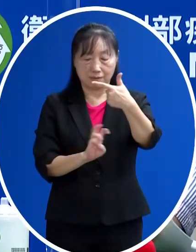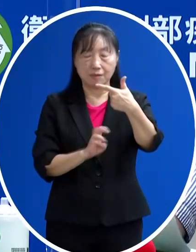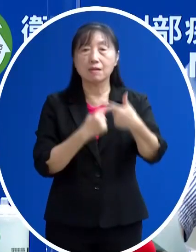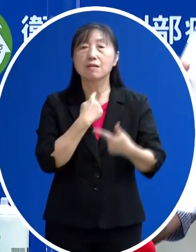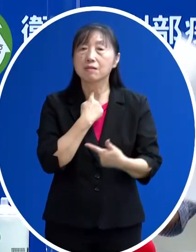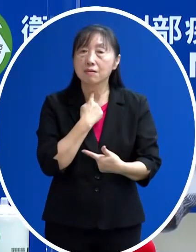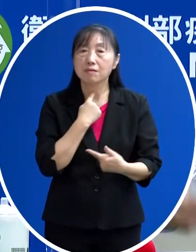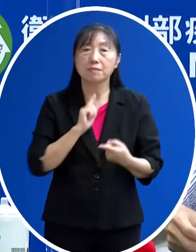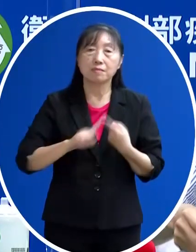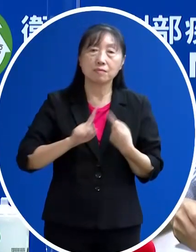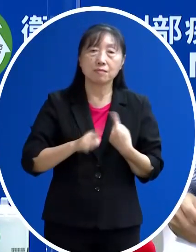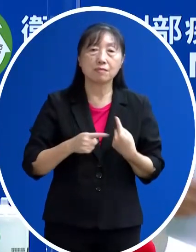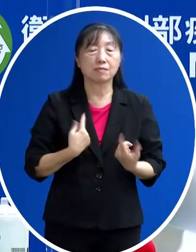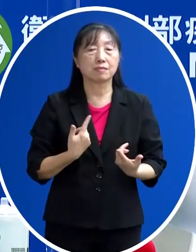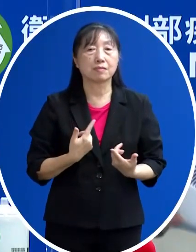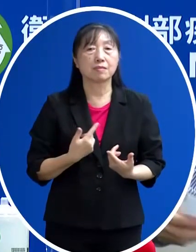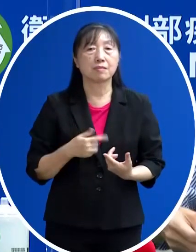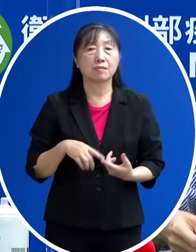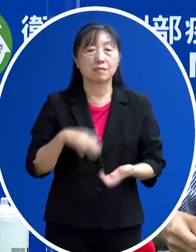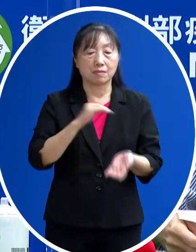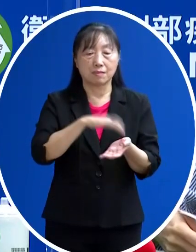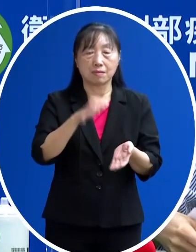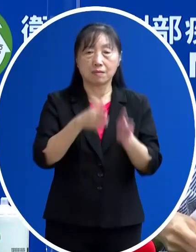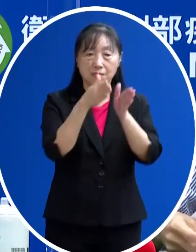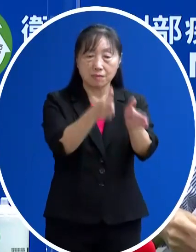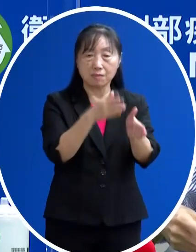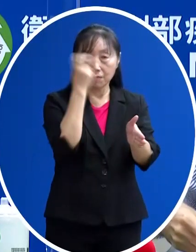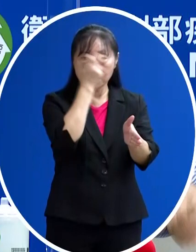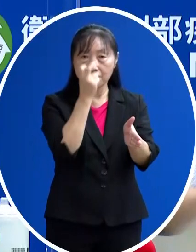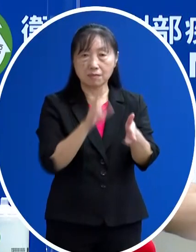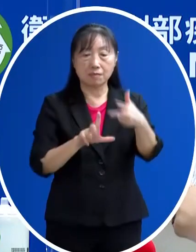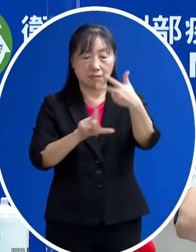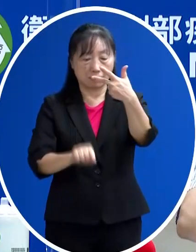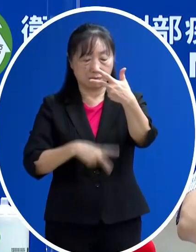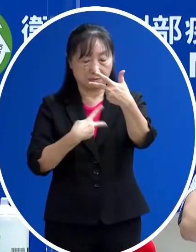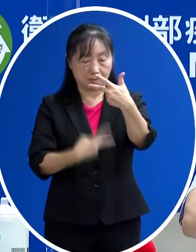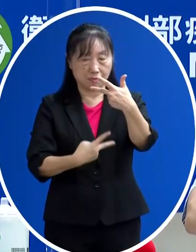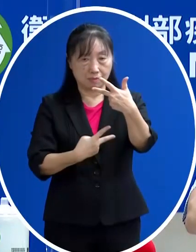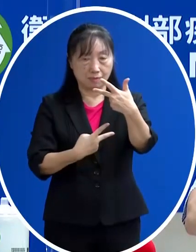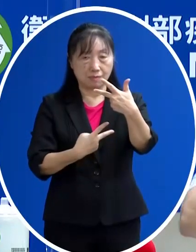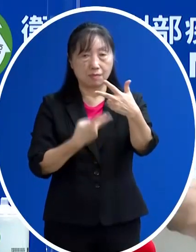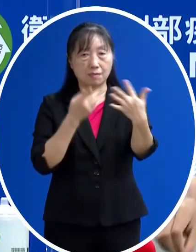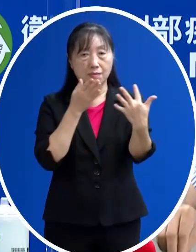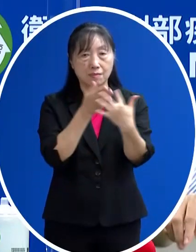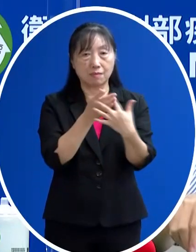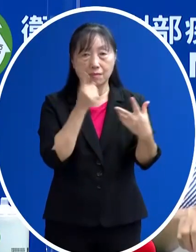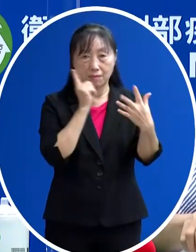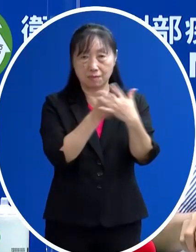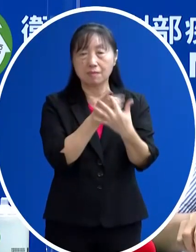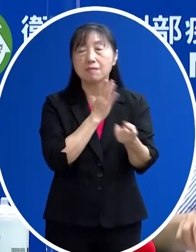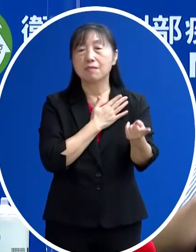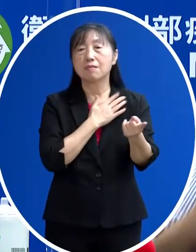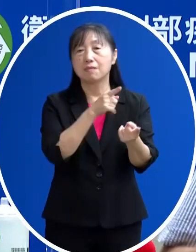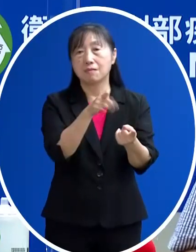病症，那院方安排采检，7月2号确诊，9月28号